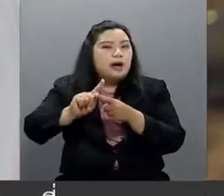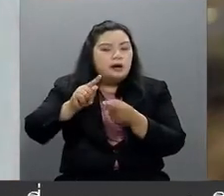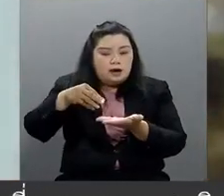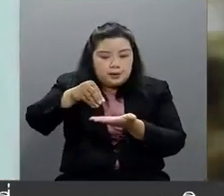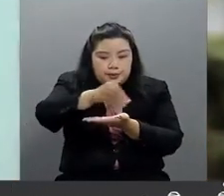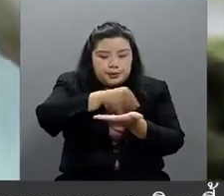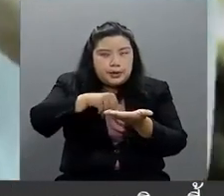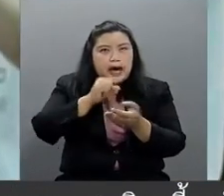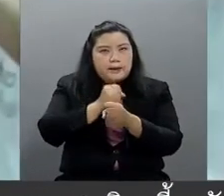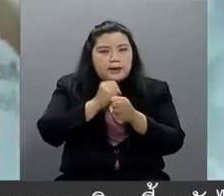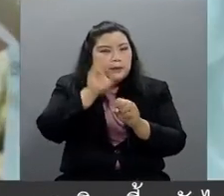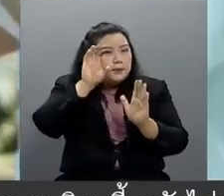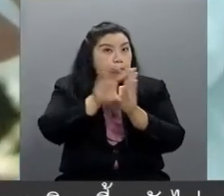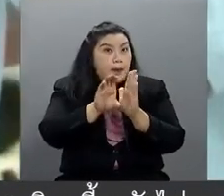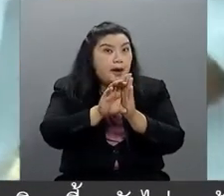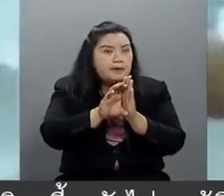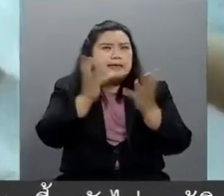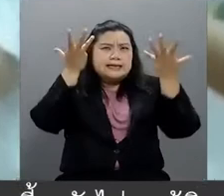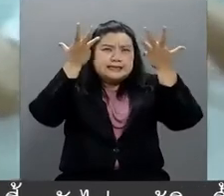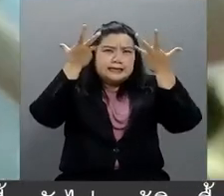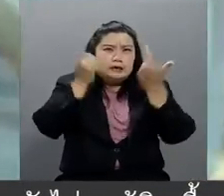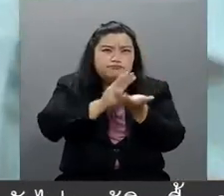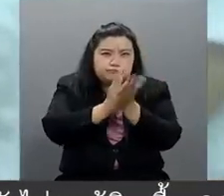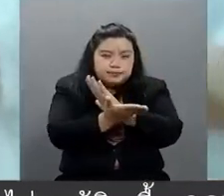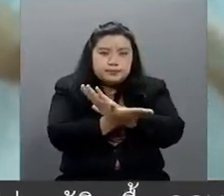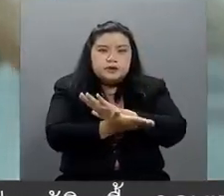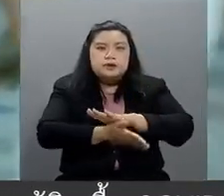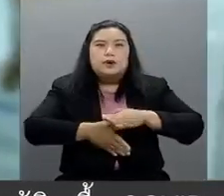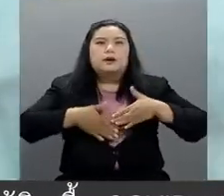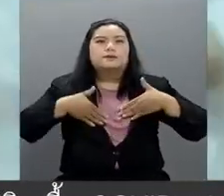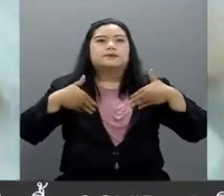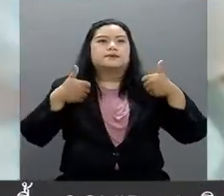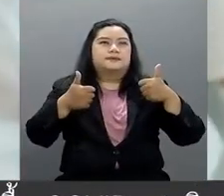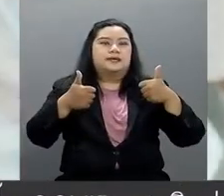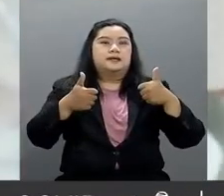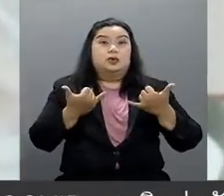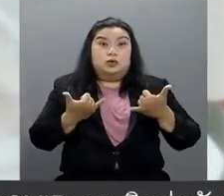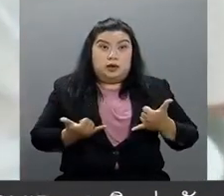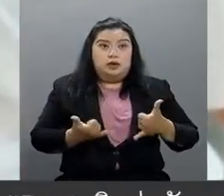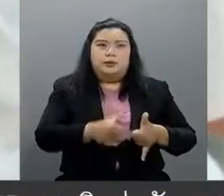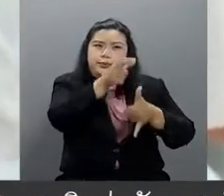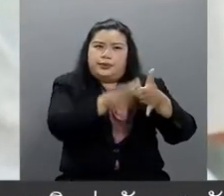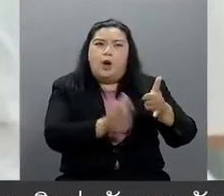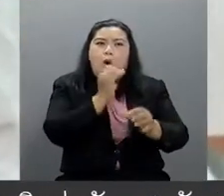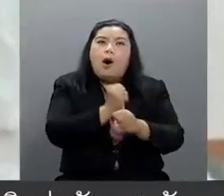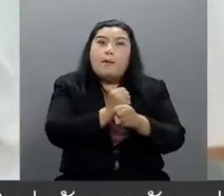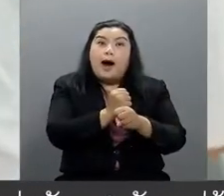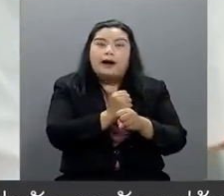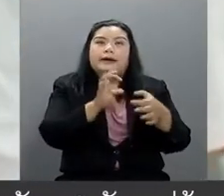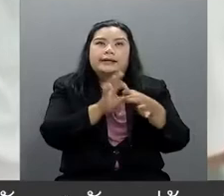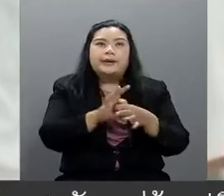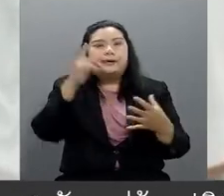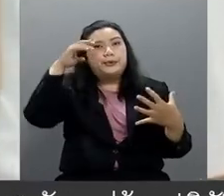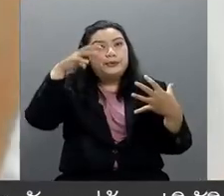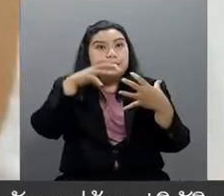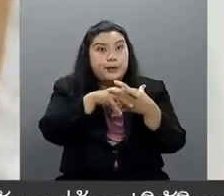พิ่มขึ้นส่วนผลการสำรวจสุขภาพจิตของบุคลากรทางการแพทย์ในช่วงที่ผ่านมาพบว่ามีระดับความเครียดเพิ่มมาก